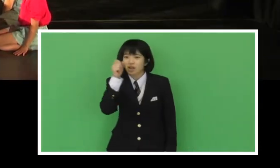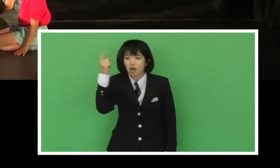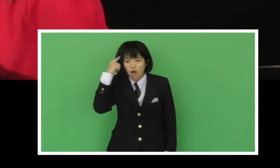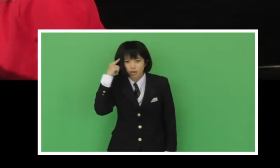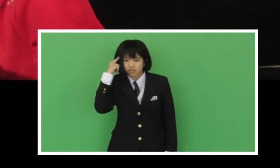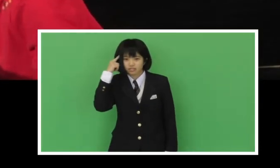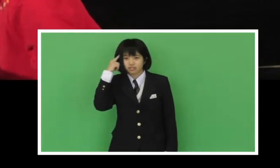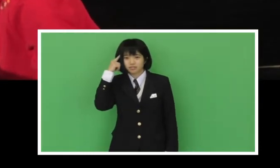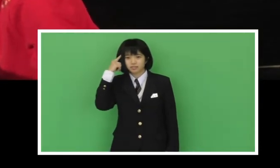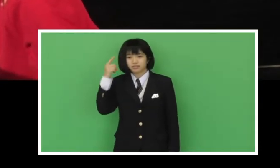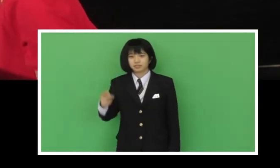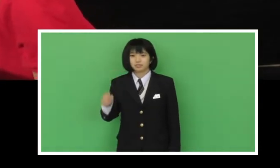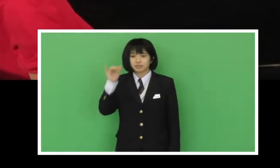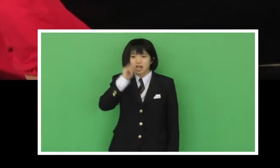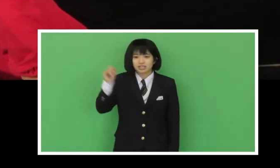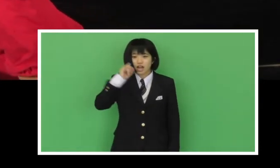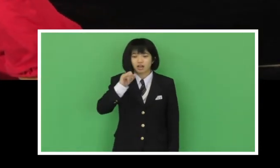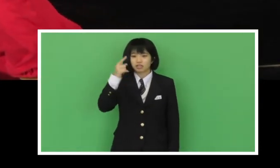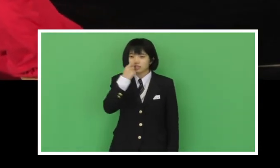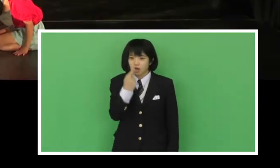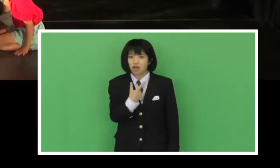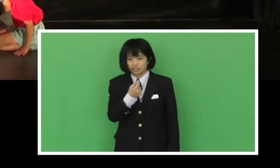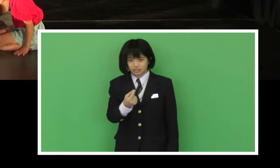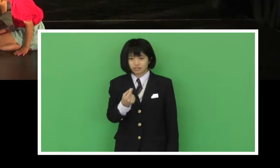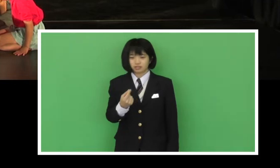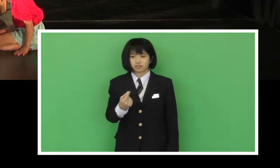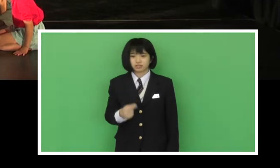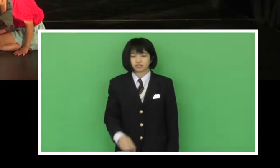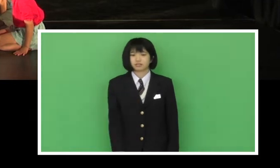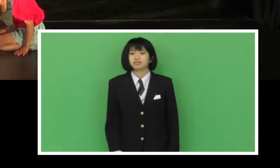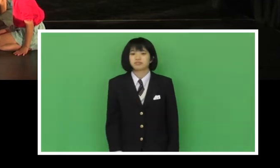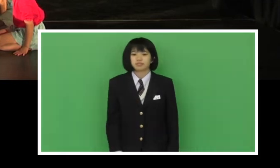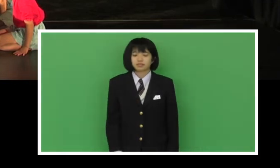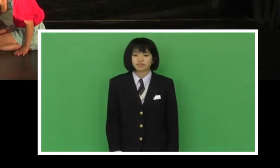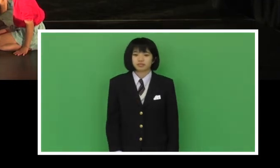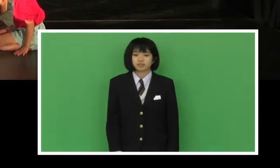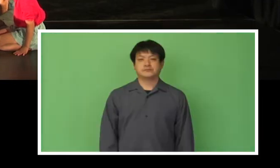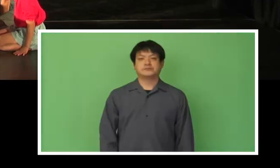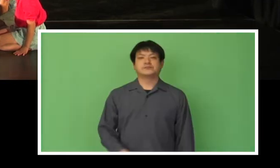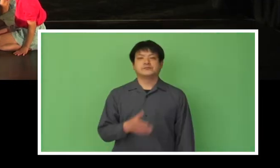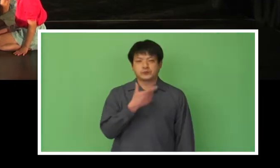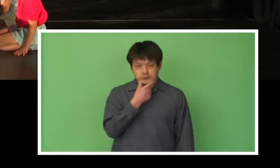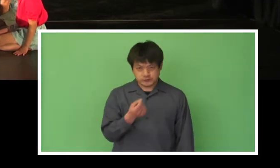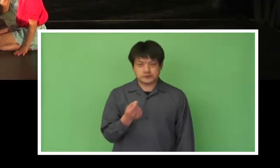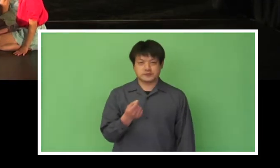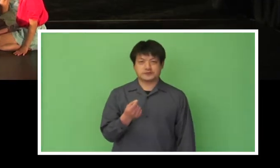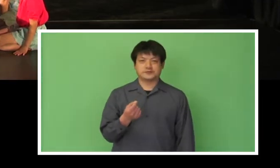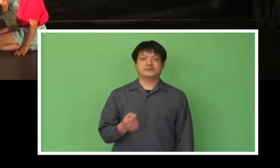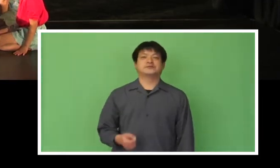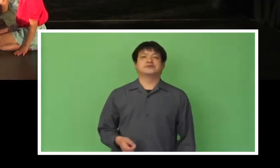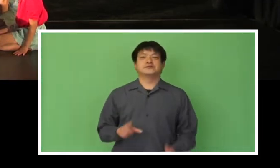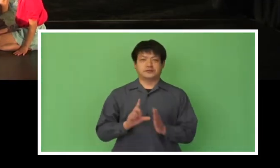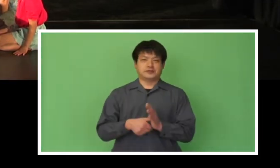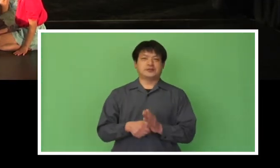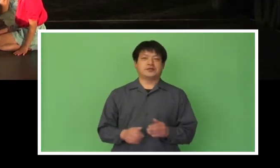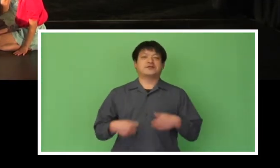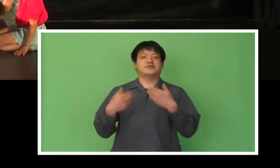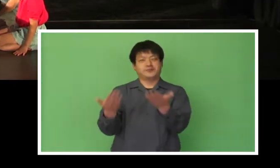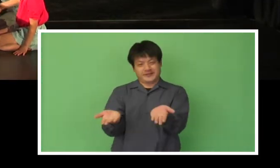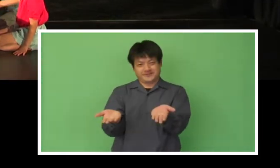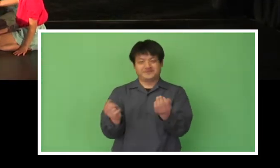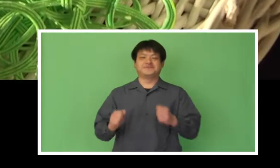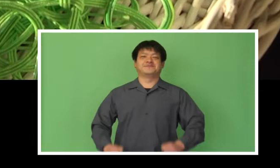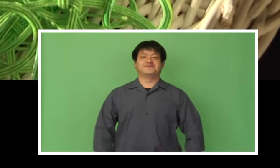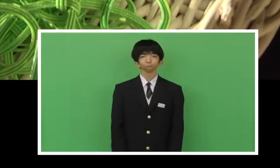と思う。ばあちゃん、私も欲しい。 私も 欲しい。そしたらあげ